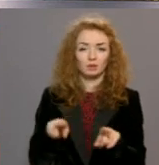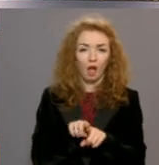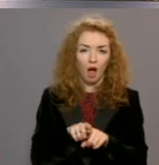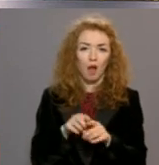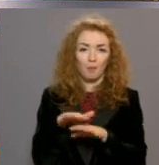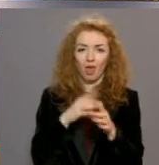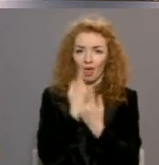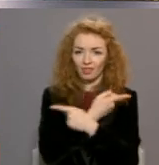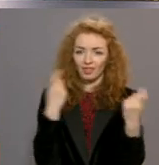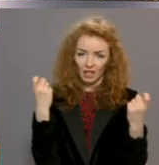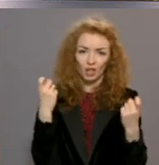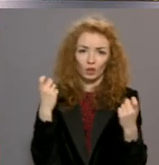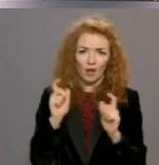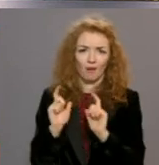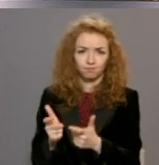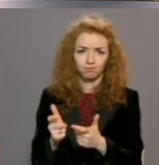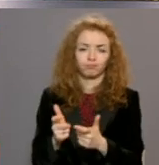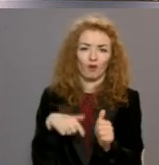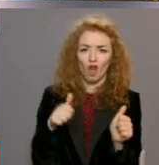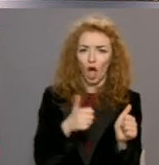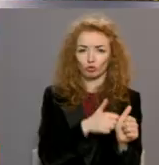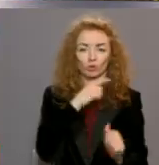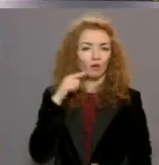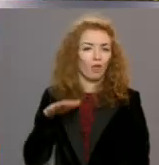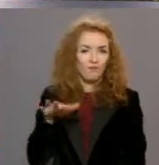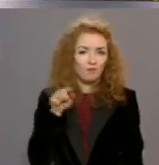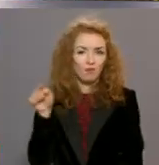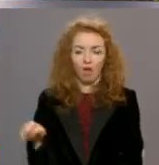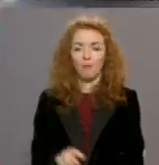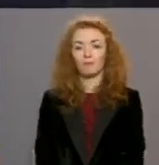mediju apspiešanu un vajāšanu Krievijā. Turpina Madara Līcīte.